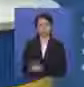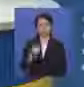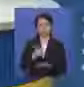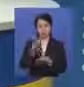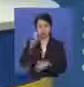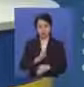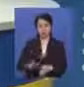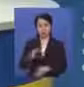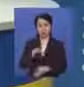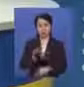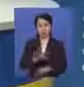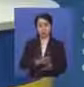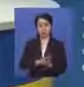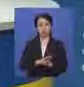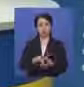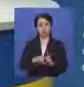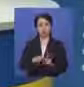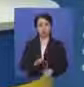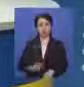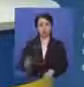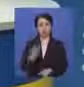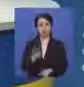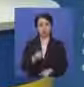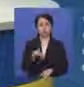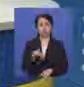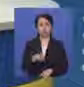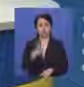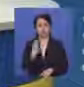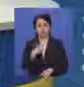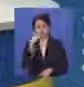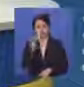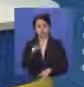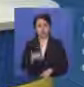Глава государства Касым-Жомарт Токаев подписал поправки в республиканский бюджет на